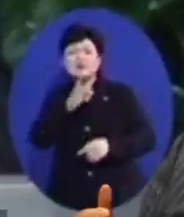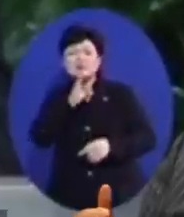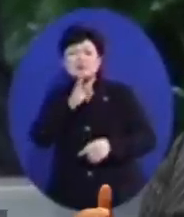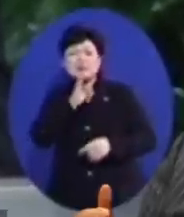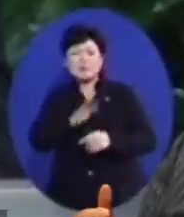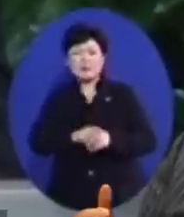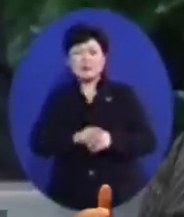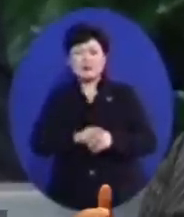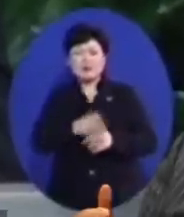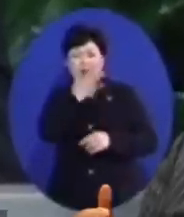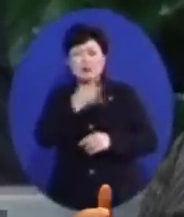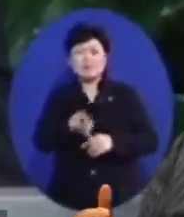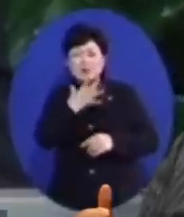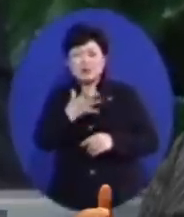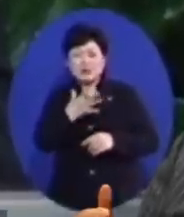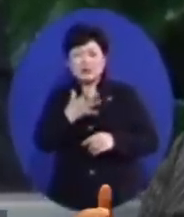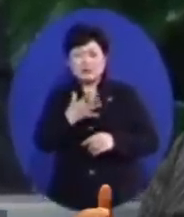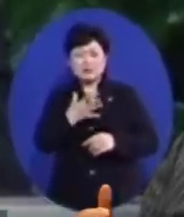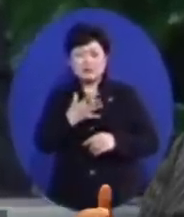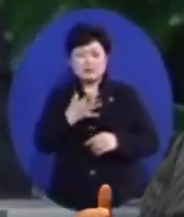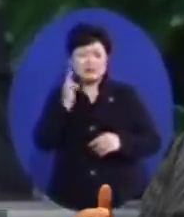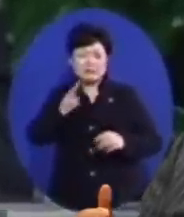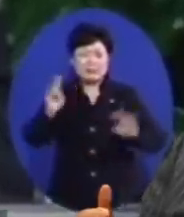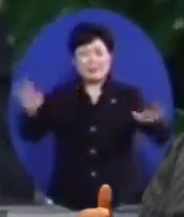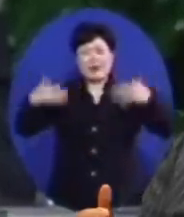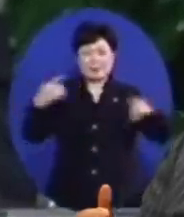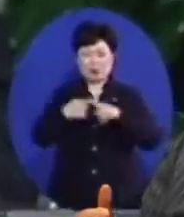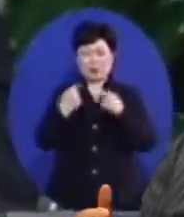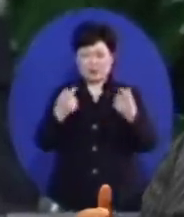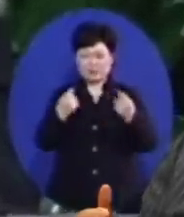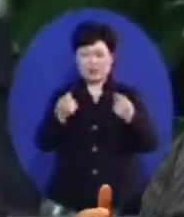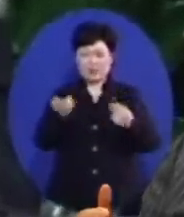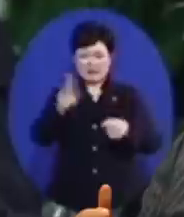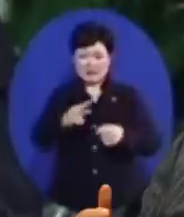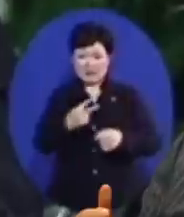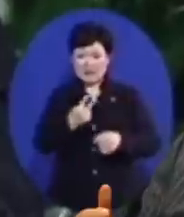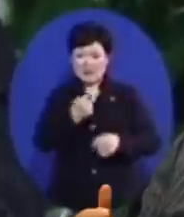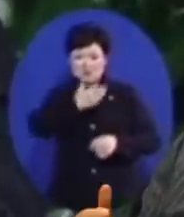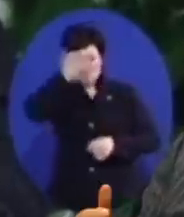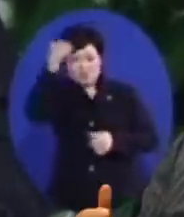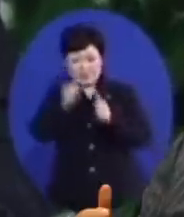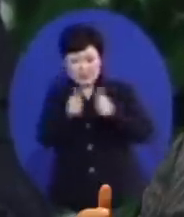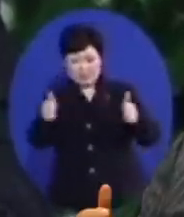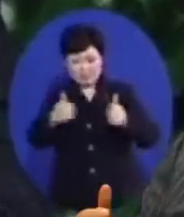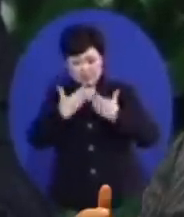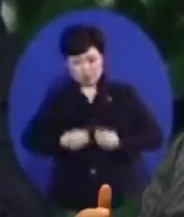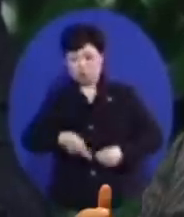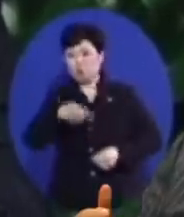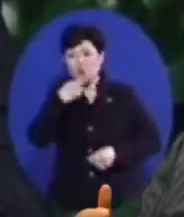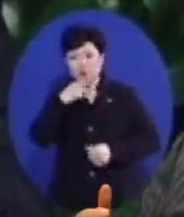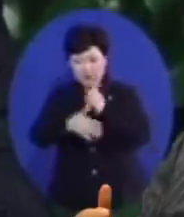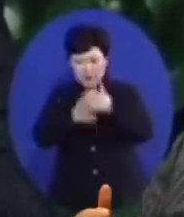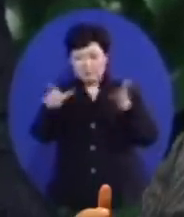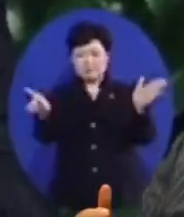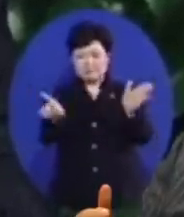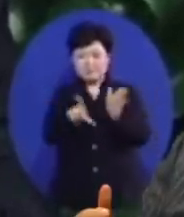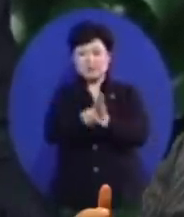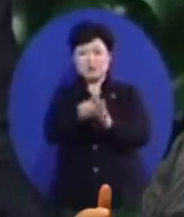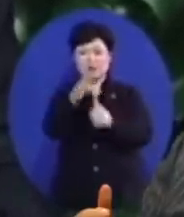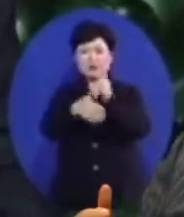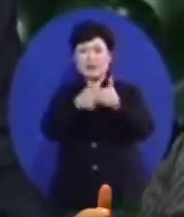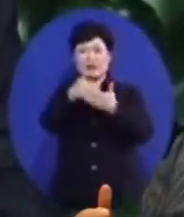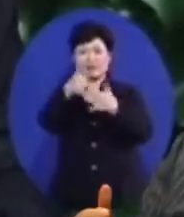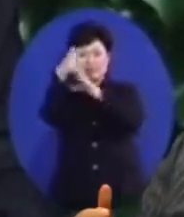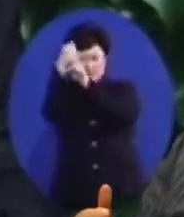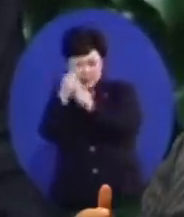개인적으로 불행한 폭풍입니다. 그러나 그 폭풍우를 맞이해서 요셉이 낙심을 하지 않고 하나님을 믿고 하나님께